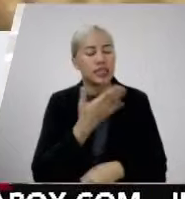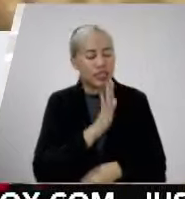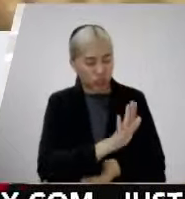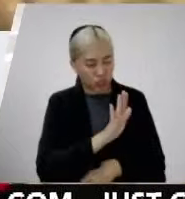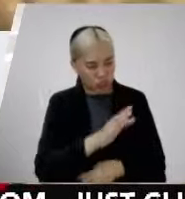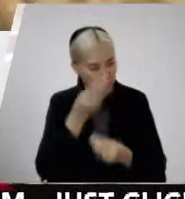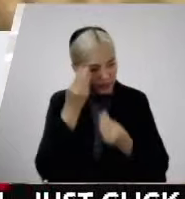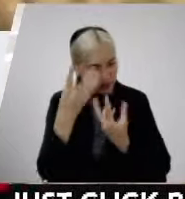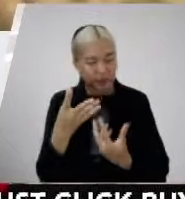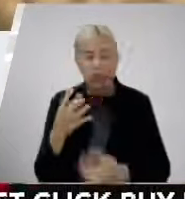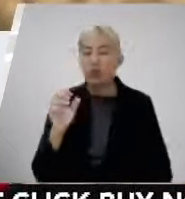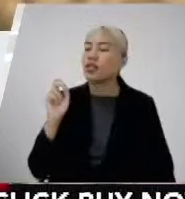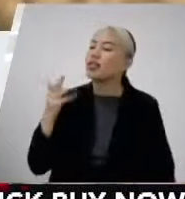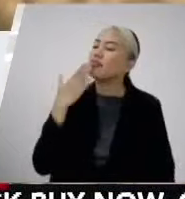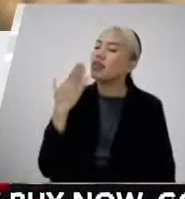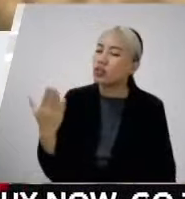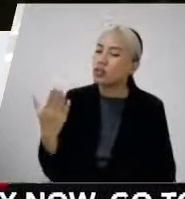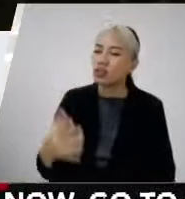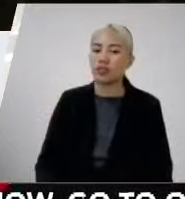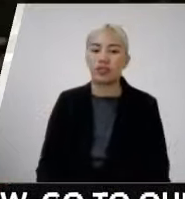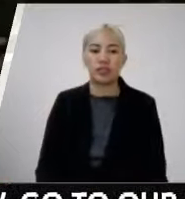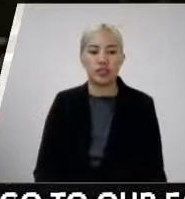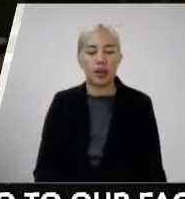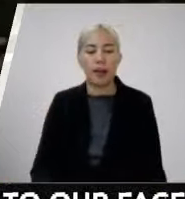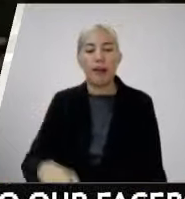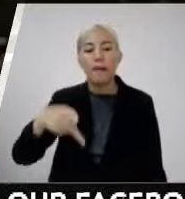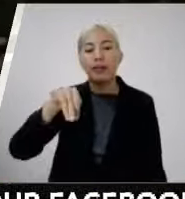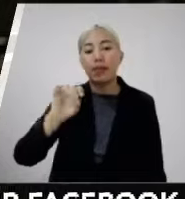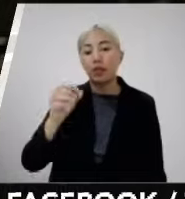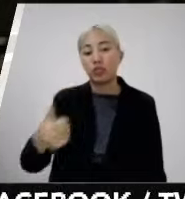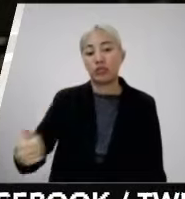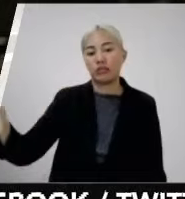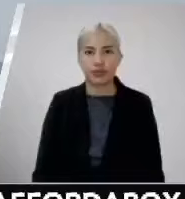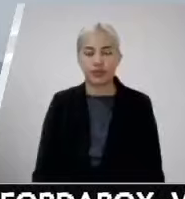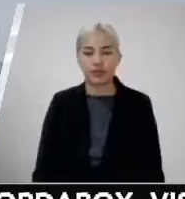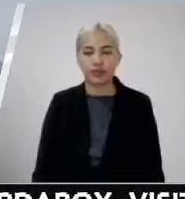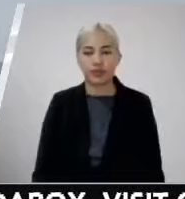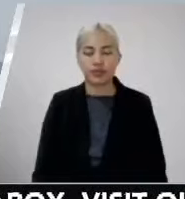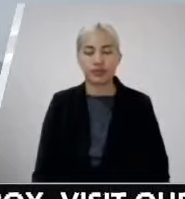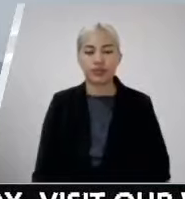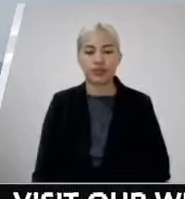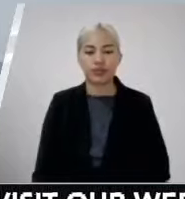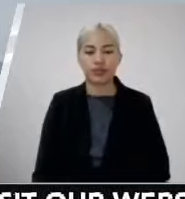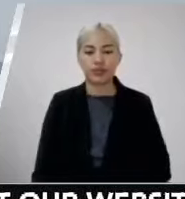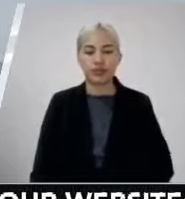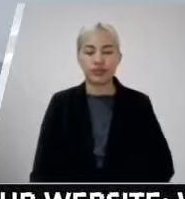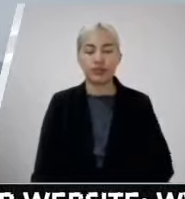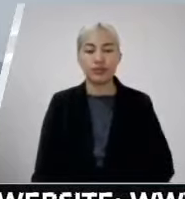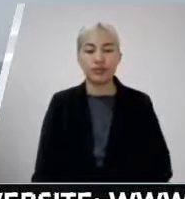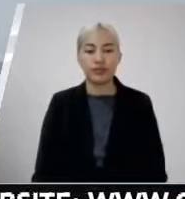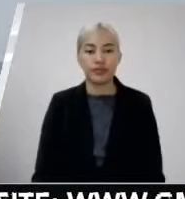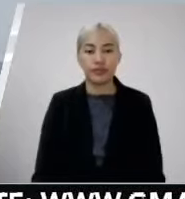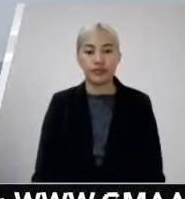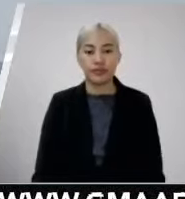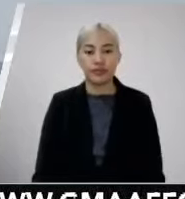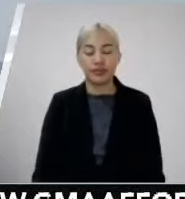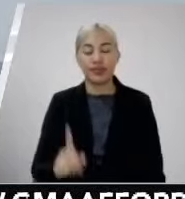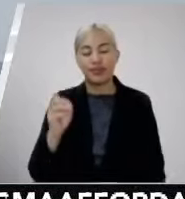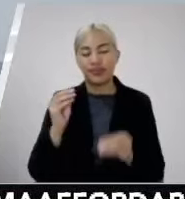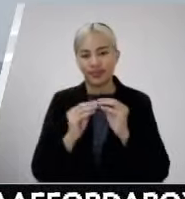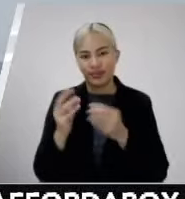Rafi. Si Canlaon City Public Information Head Dr. Elmer Empiales. Heto pa ang latest mga mare at